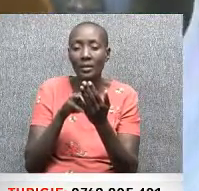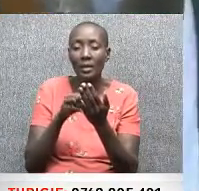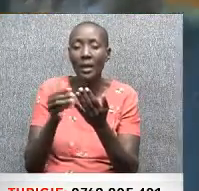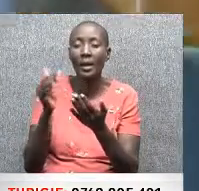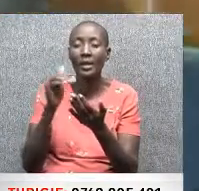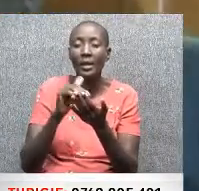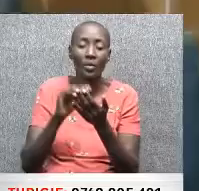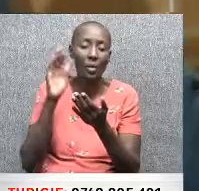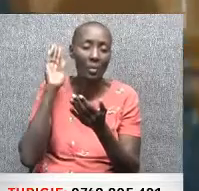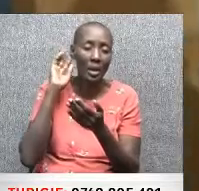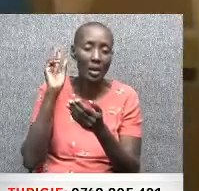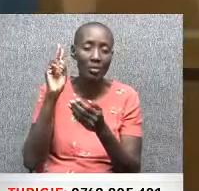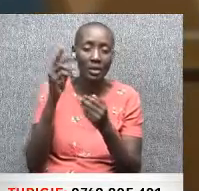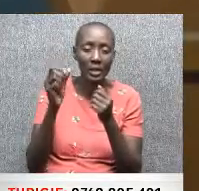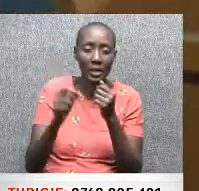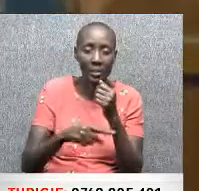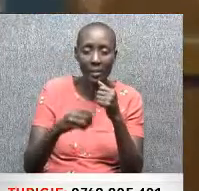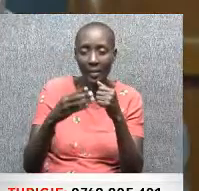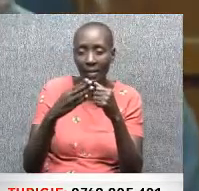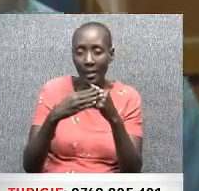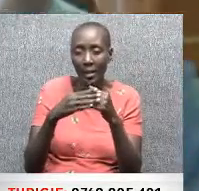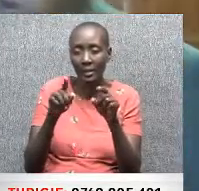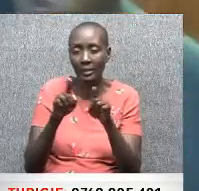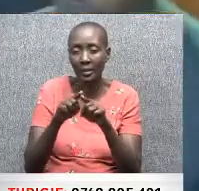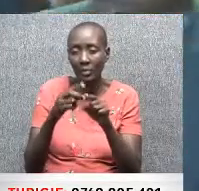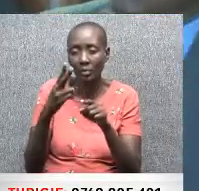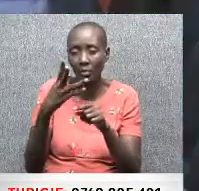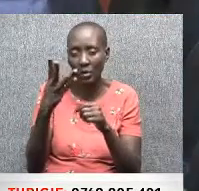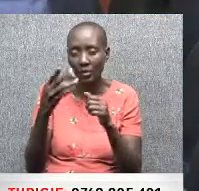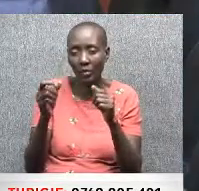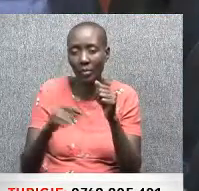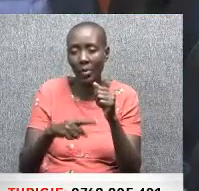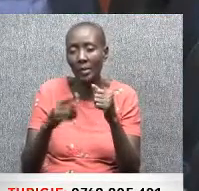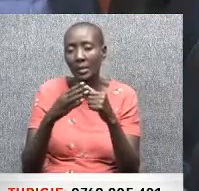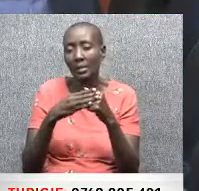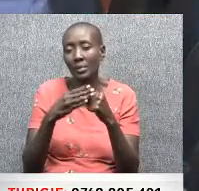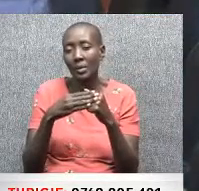Septemba na kusikizwa tarehe 24 mwezi huo.